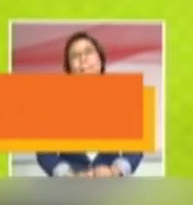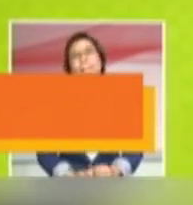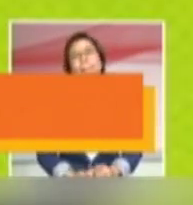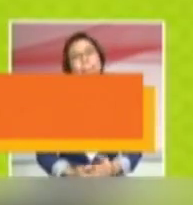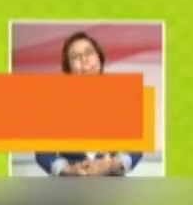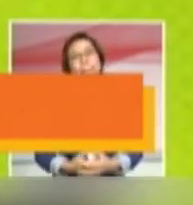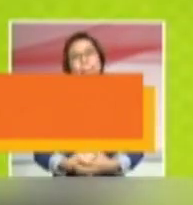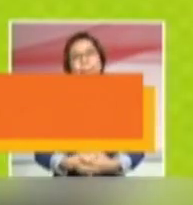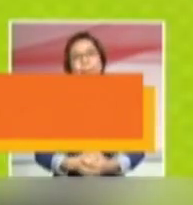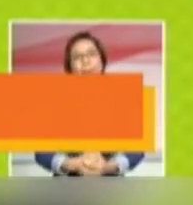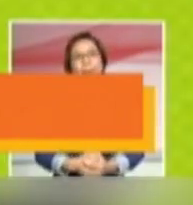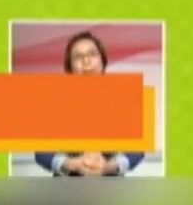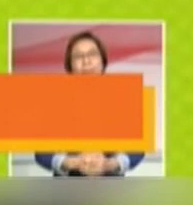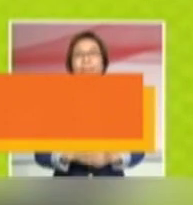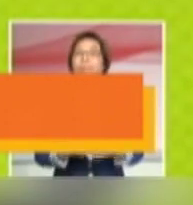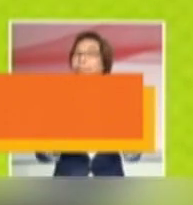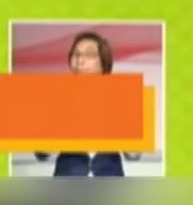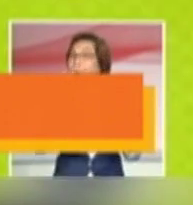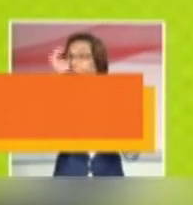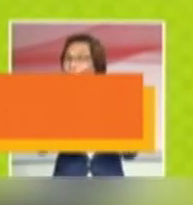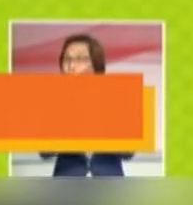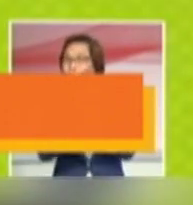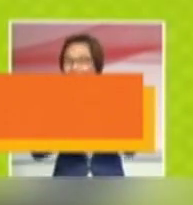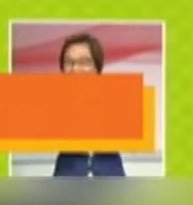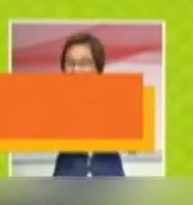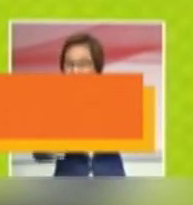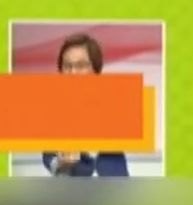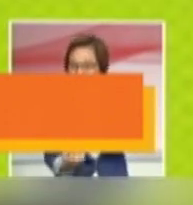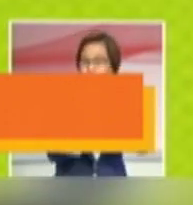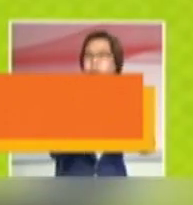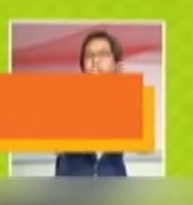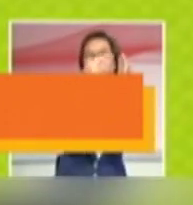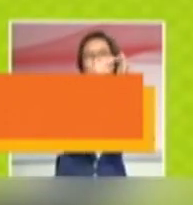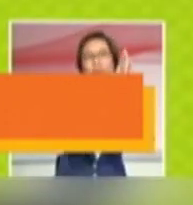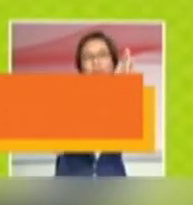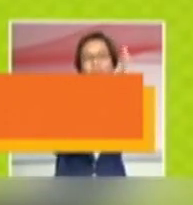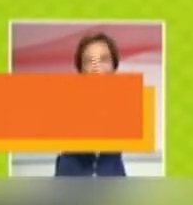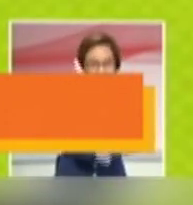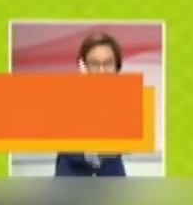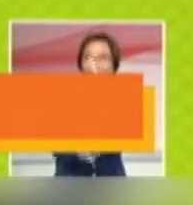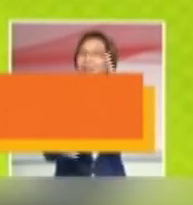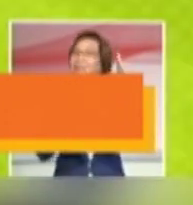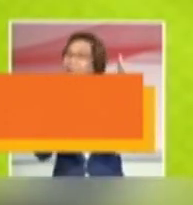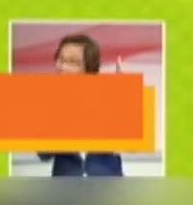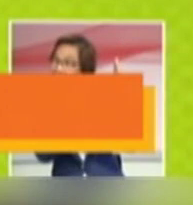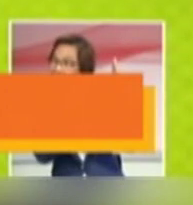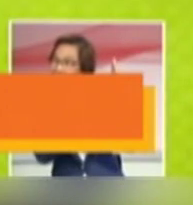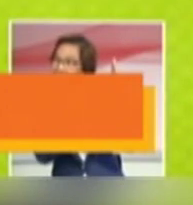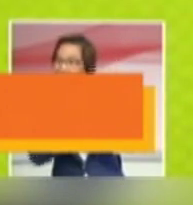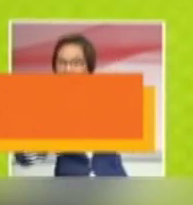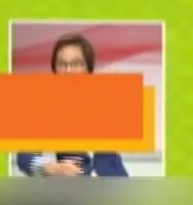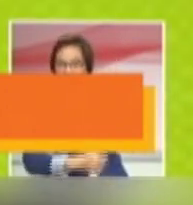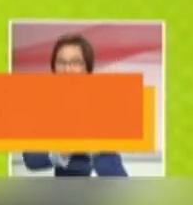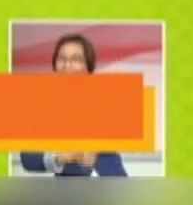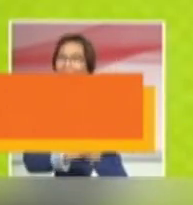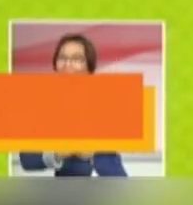itu, lahirlah rukun negara yang telah dijadikan sebagai asas